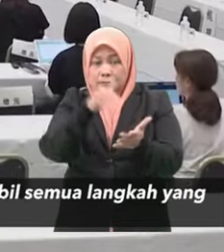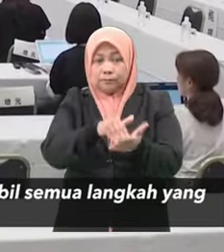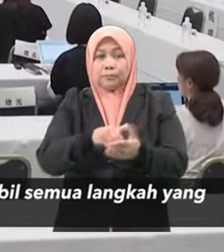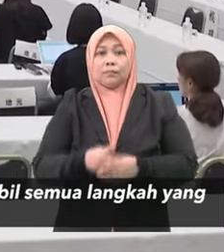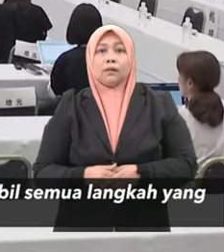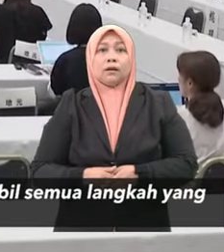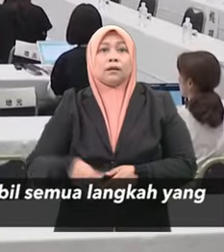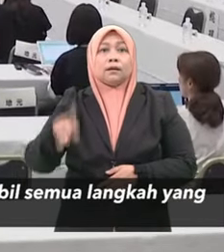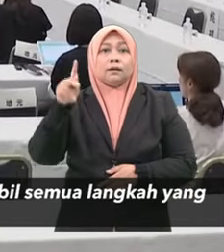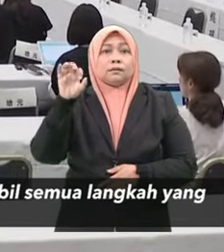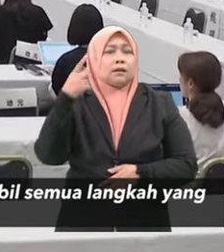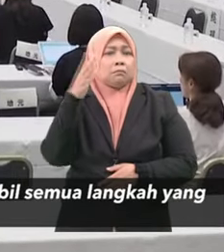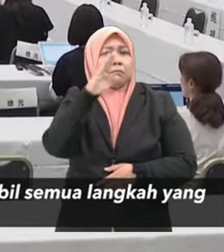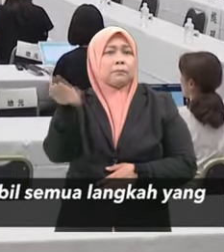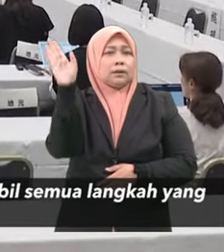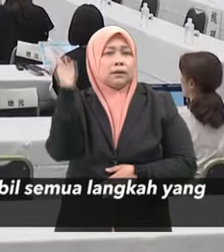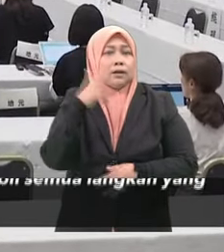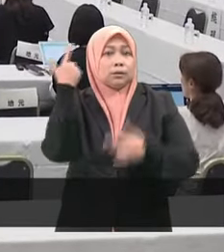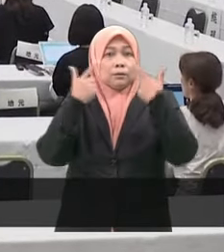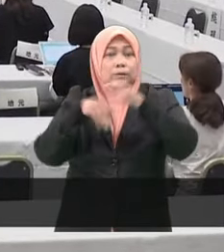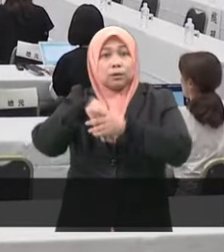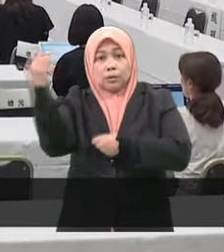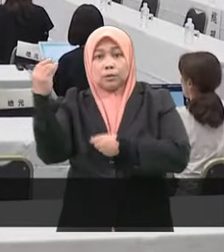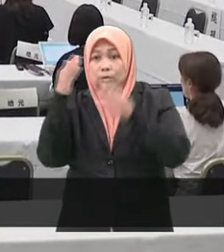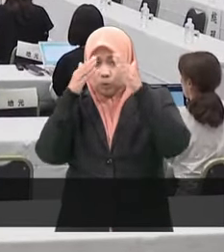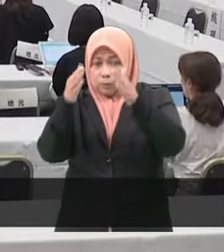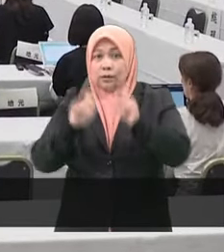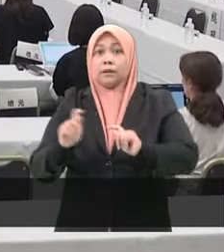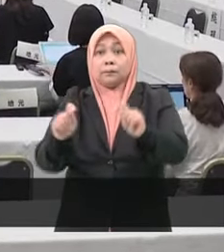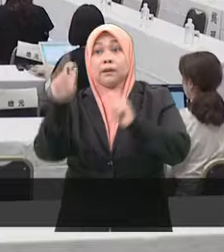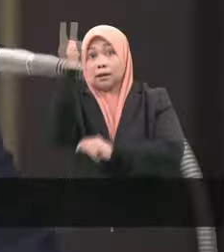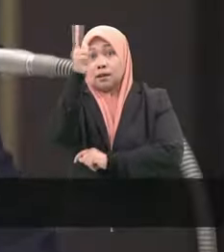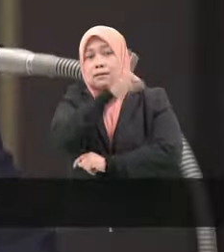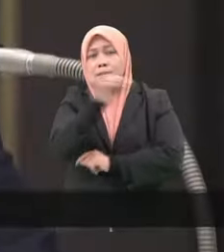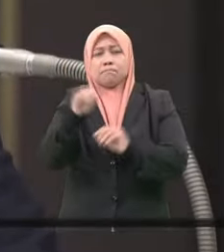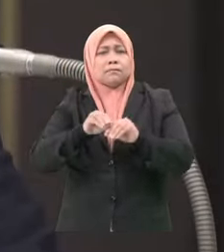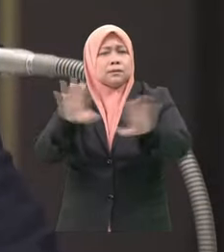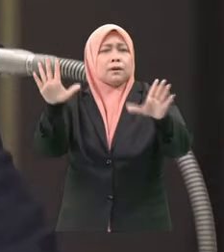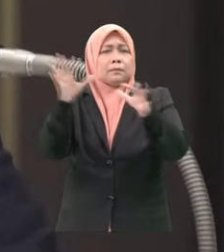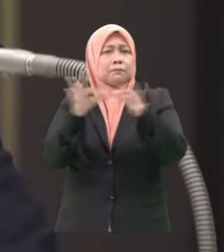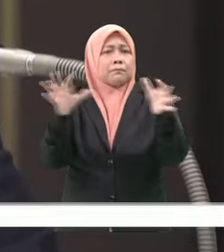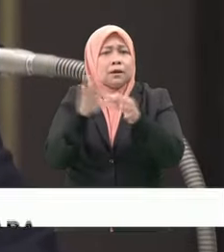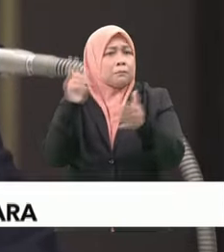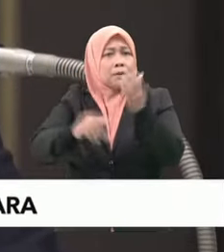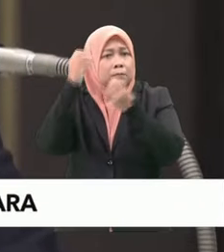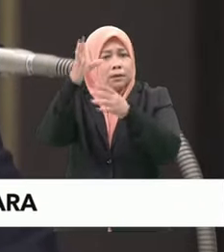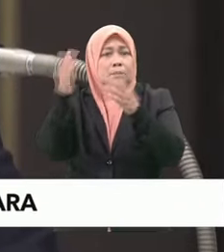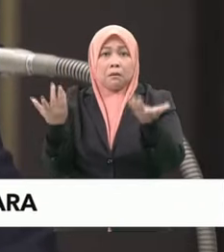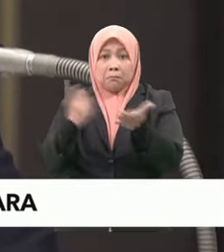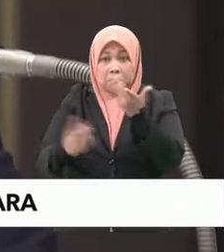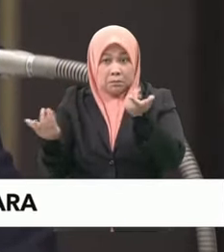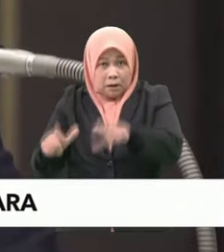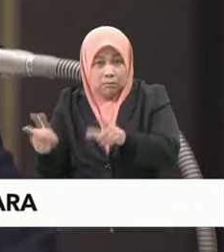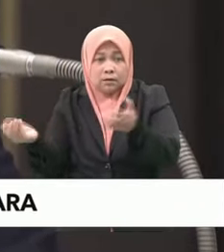kishid berkata pembatalan lawatan luar negara untuk memberi tumpuan kepada tindak balas kerajaan dan penyebaran maklumat mengenai potensi gempa bumi